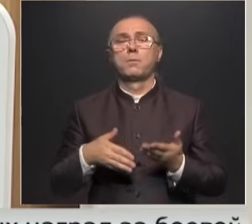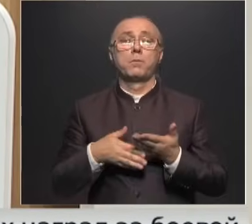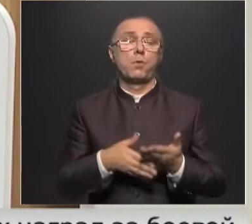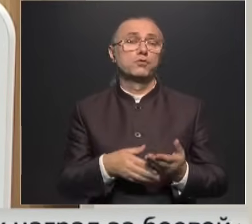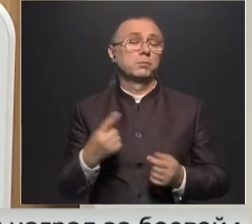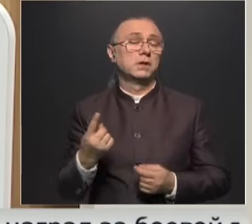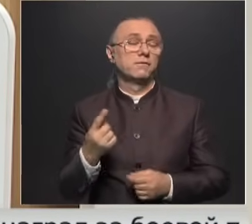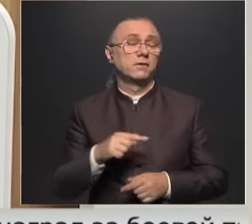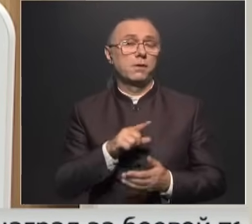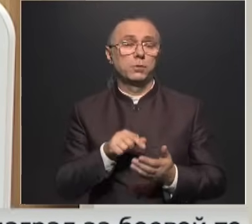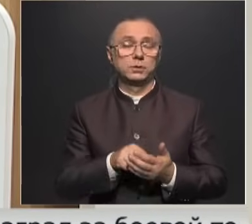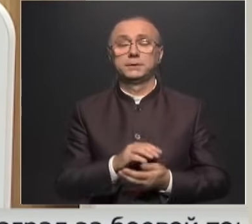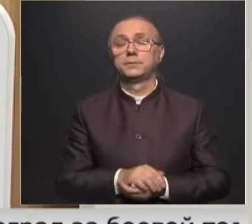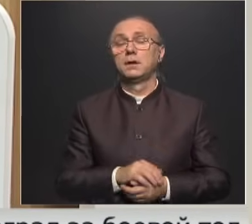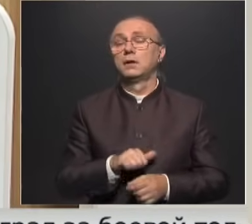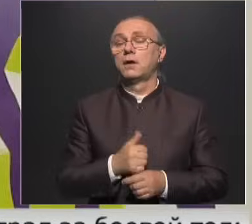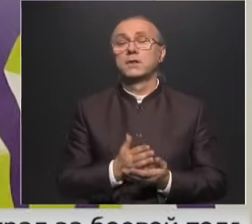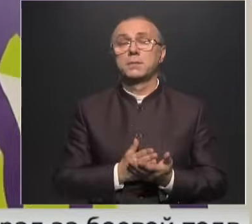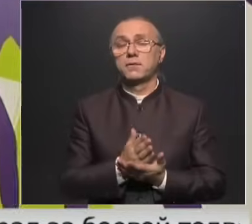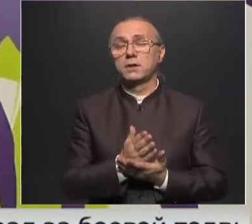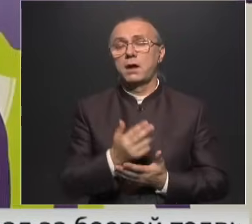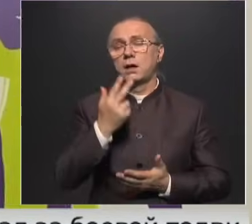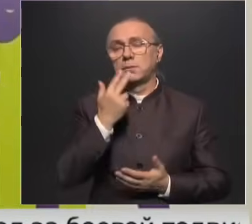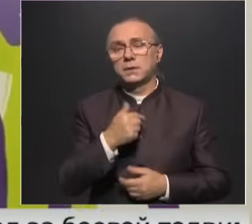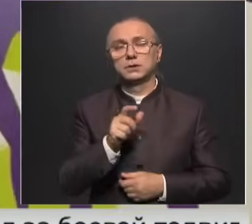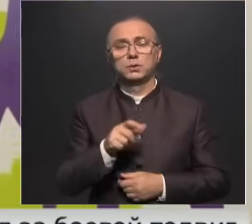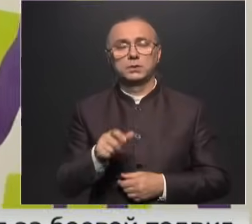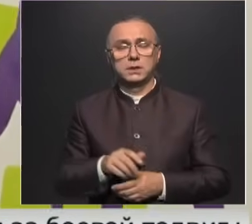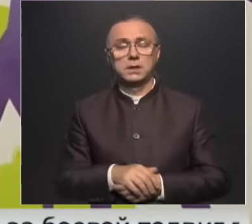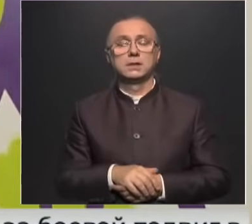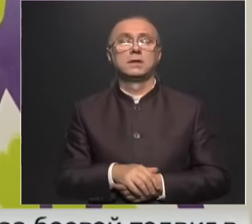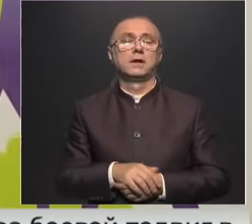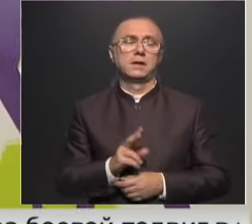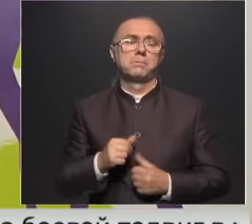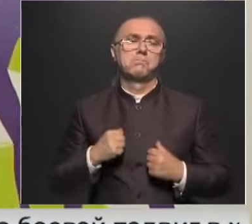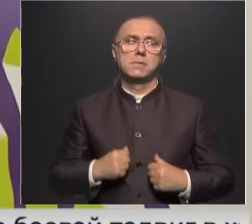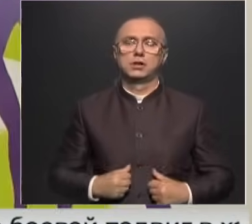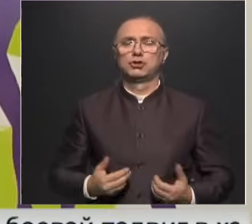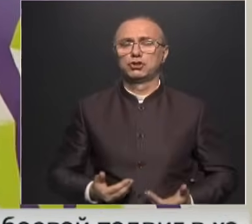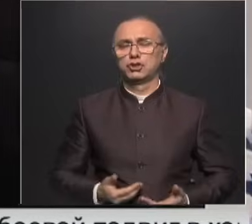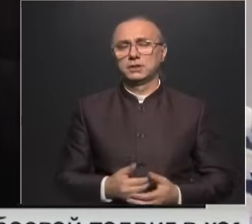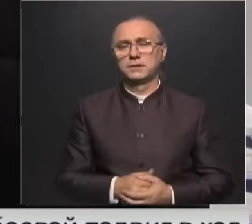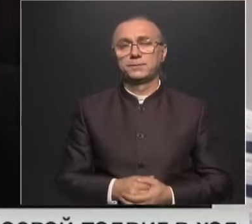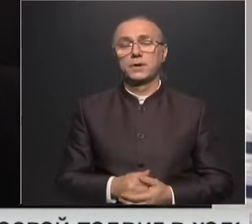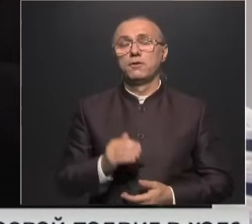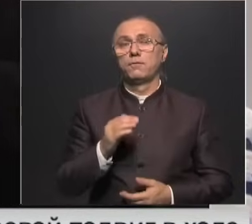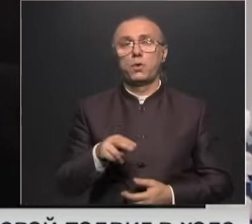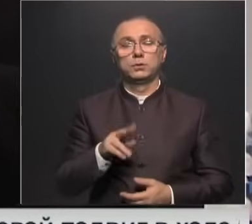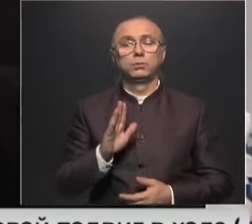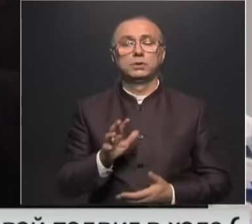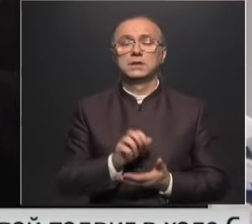основных направлений – адаптация людей, прошедших тяжелые условия войны, к мирной жизни. Фонд будет заниматься